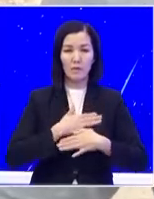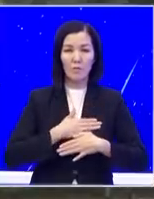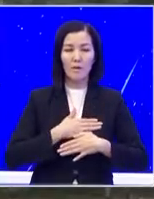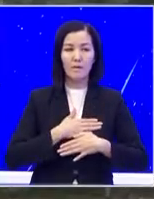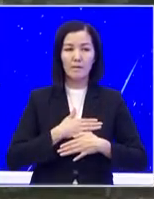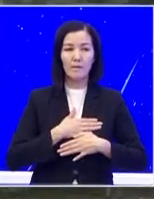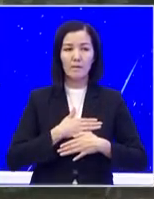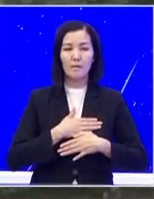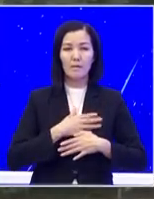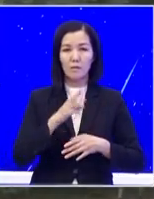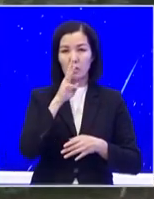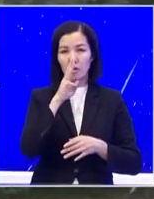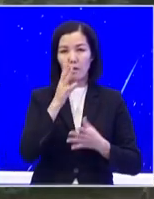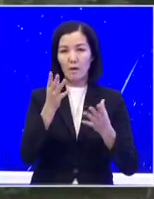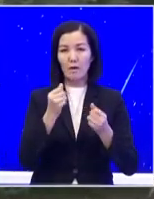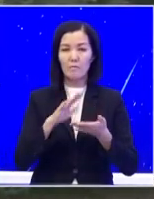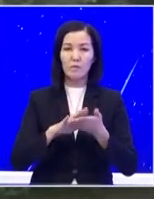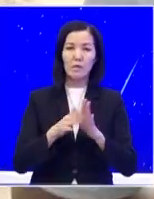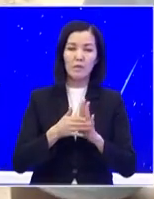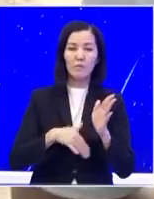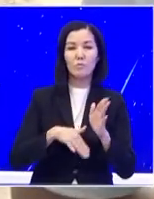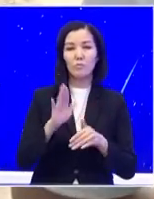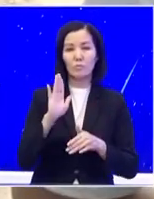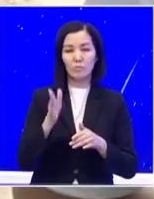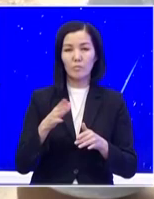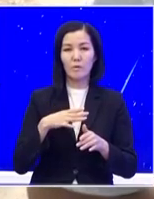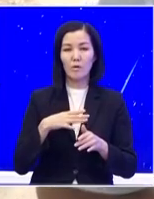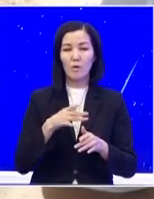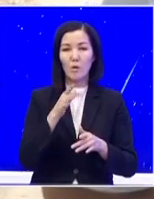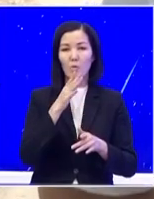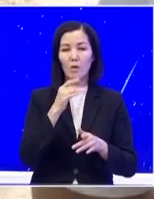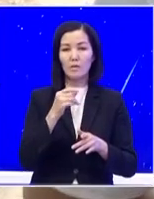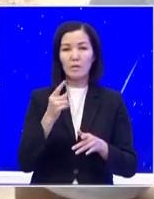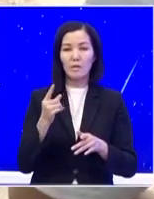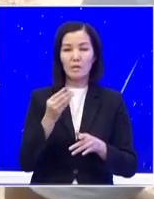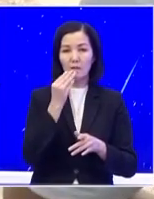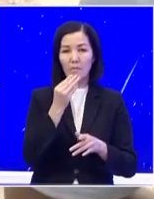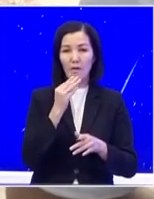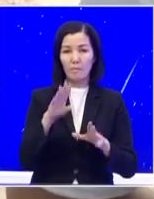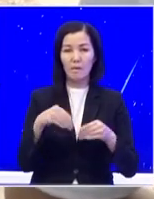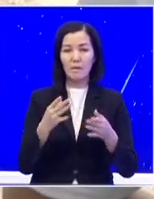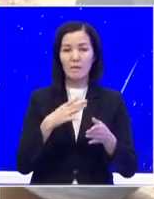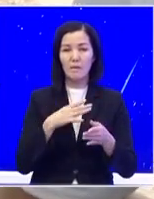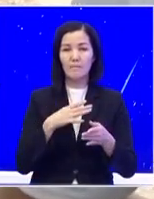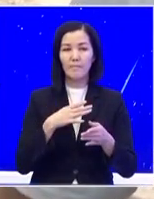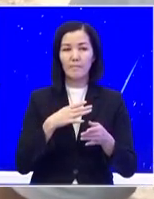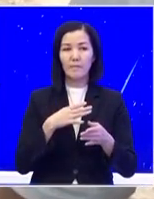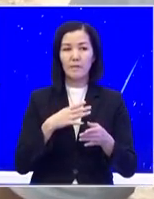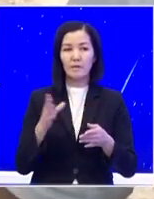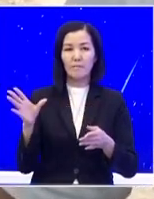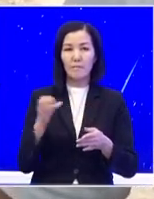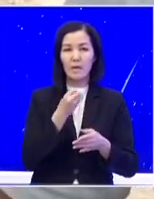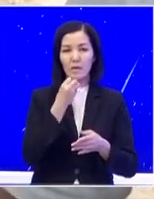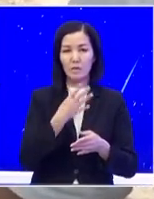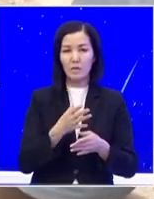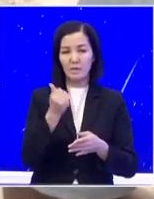Біраз жігіттер біраз ақша алып, жағдайымыз дұрысталып қалды осы жұмыске келі. Уақытылы бір мезгіл ыстық тамақ өшірден балалардың бәрі жақсы жұмыспен